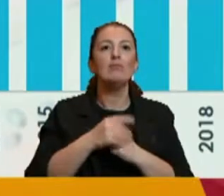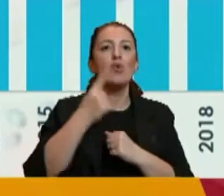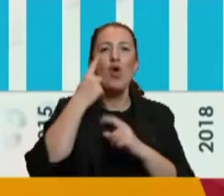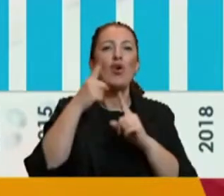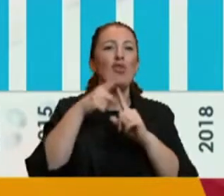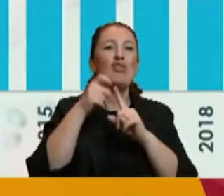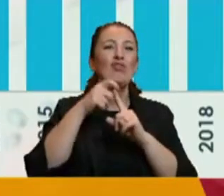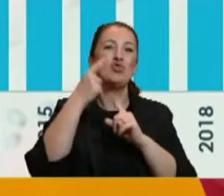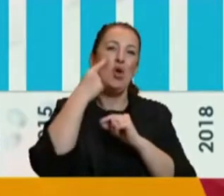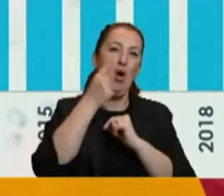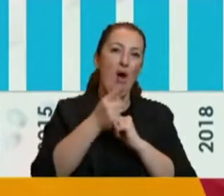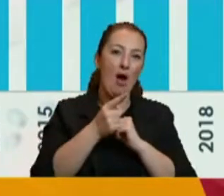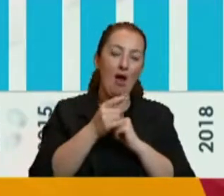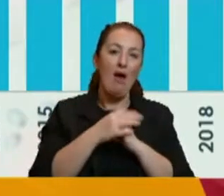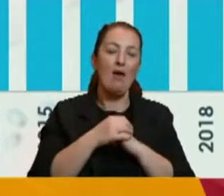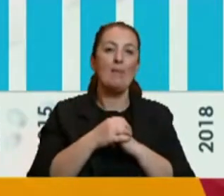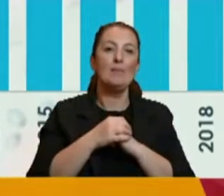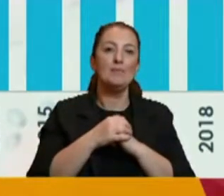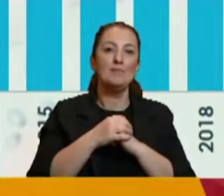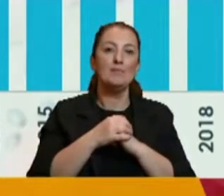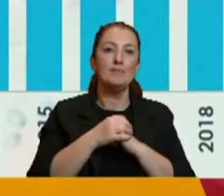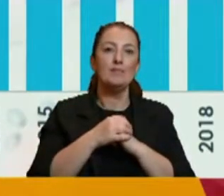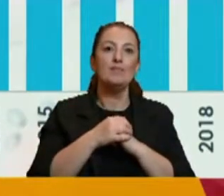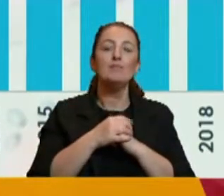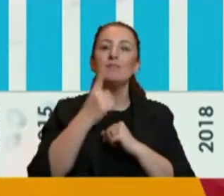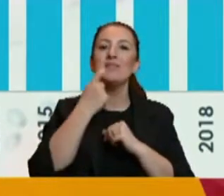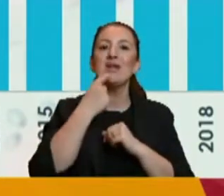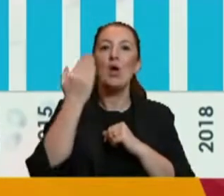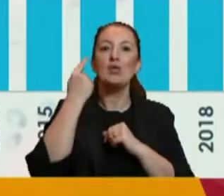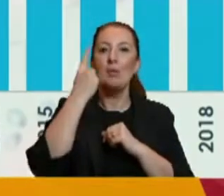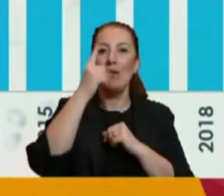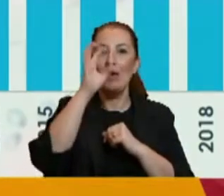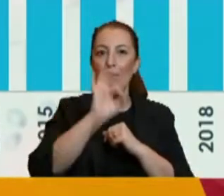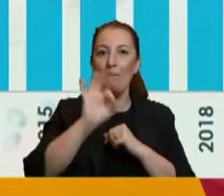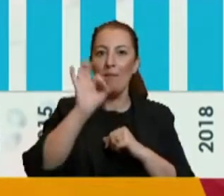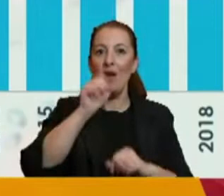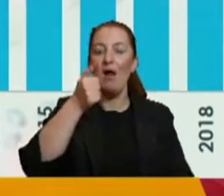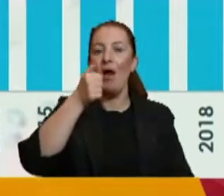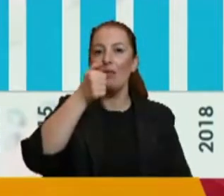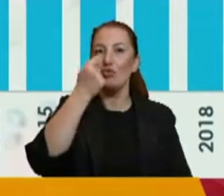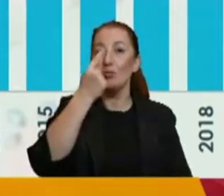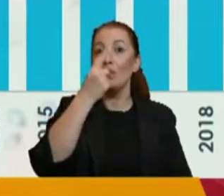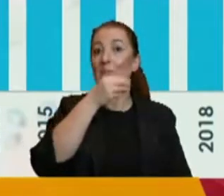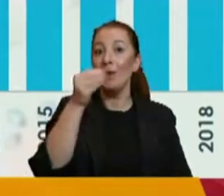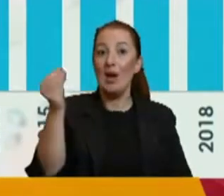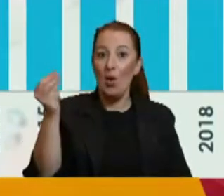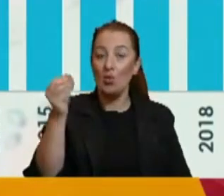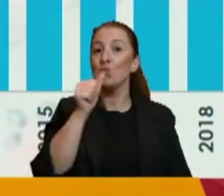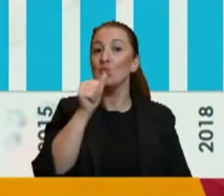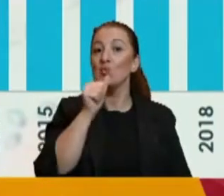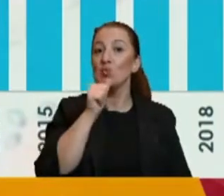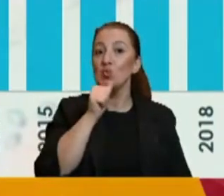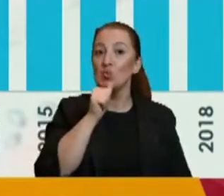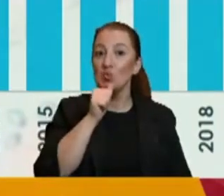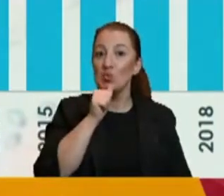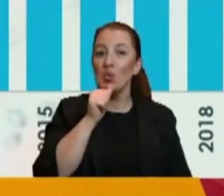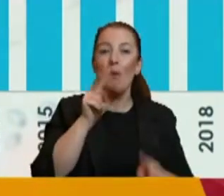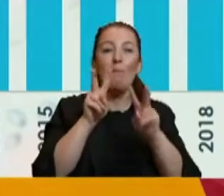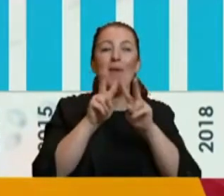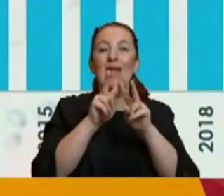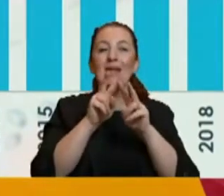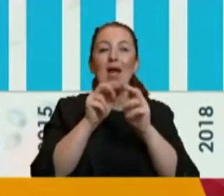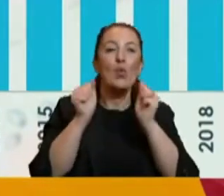olduğunu düşünüyoruz geçen yıl 1 milyar 61 milyon su metreküp su